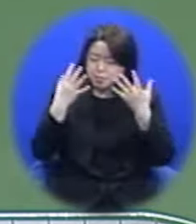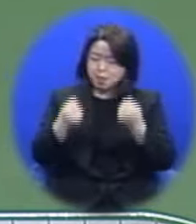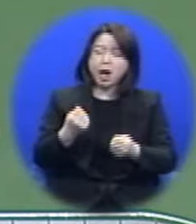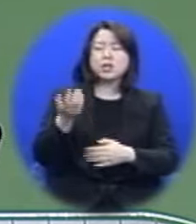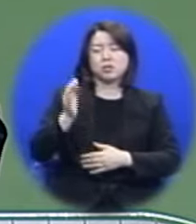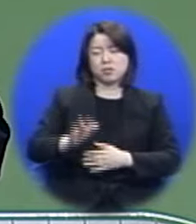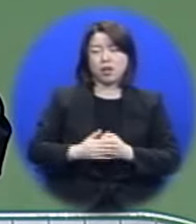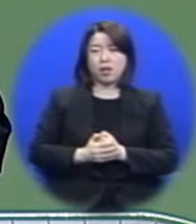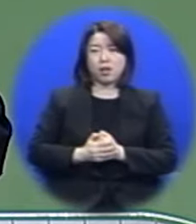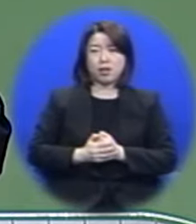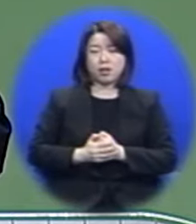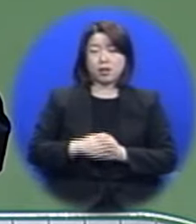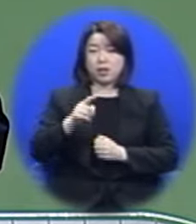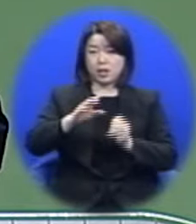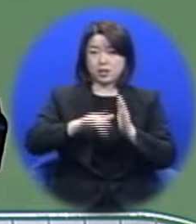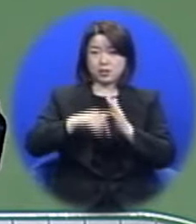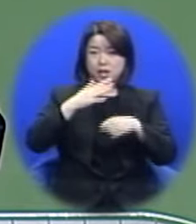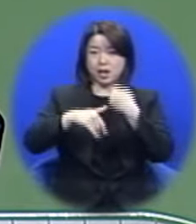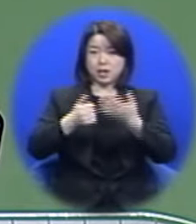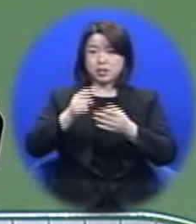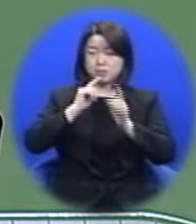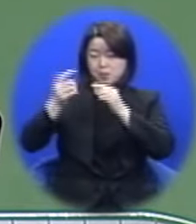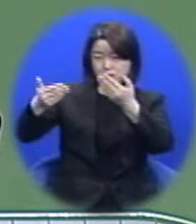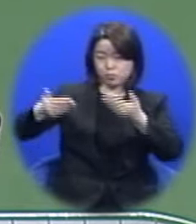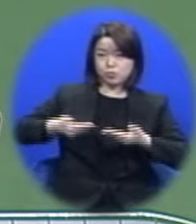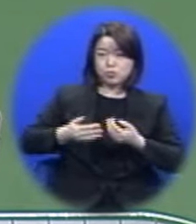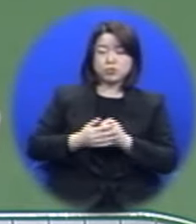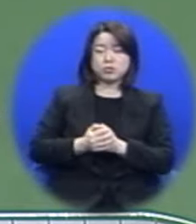주님이 진 다니엘에게 말씀하셨어요.